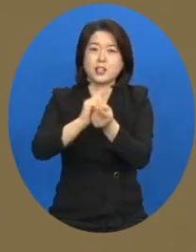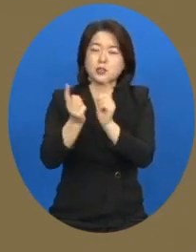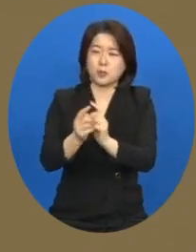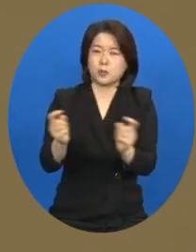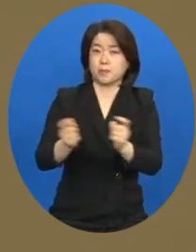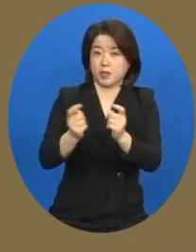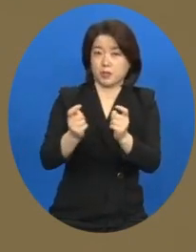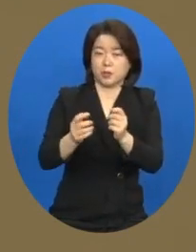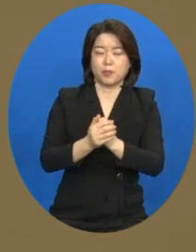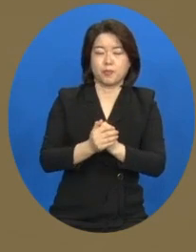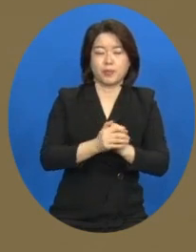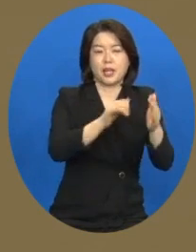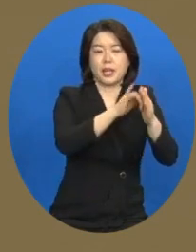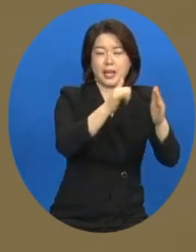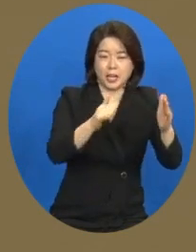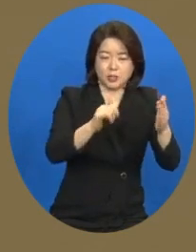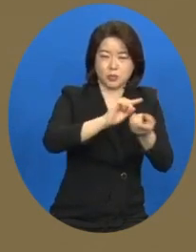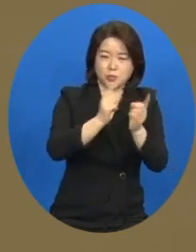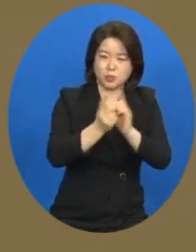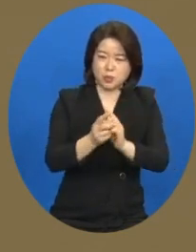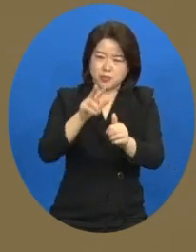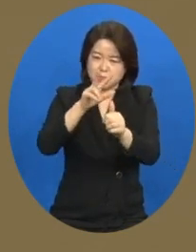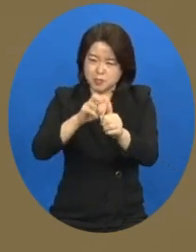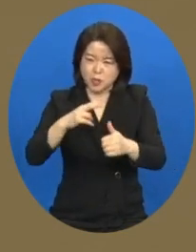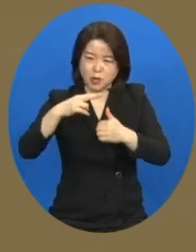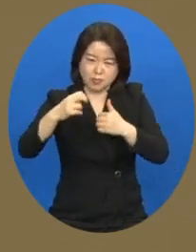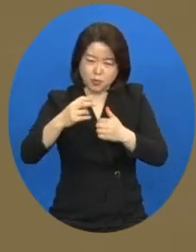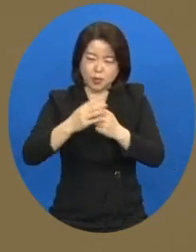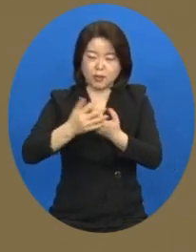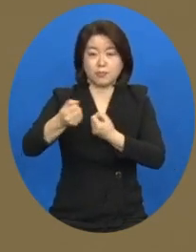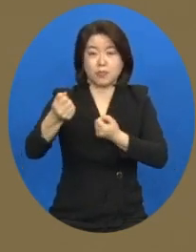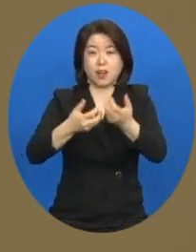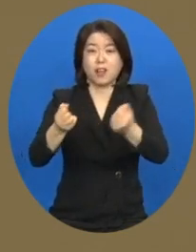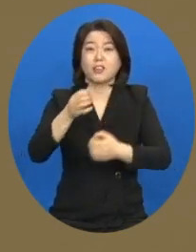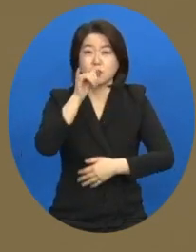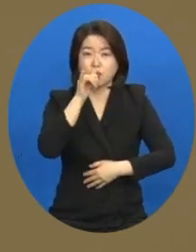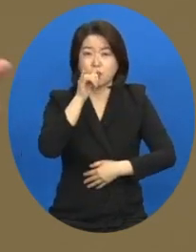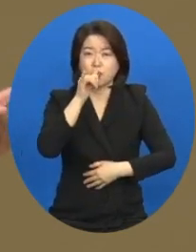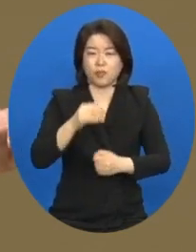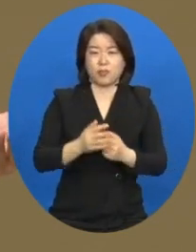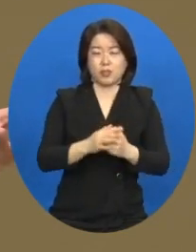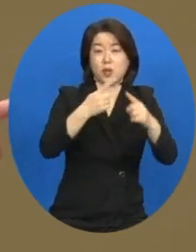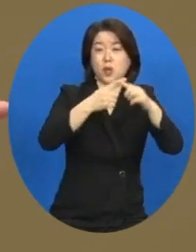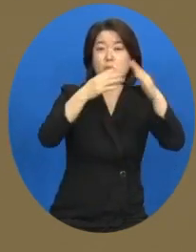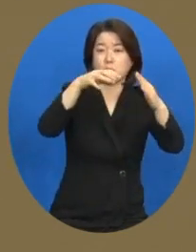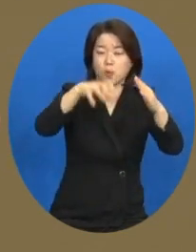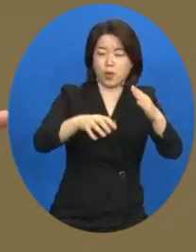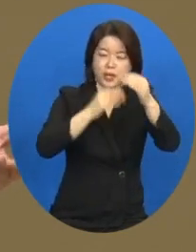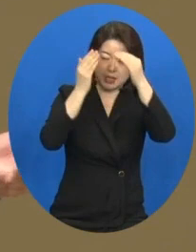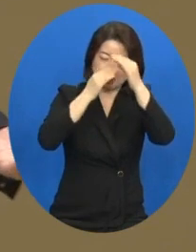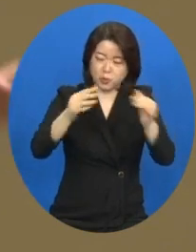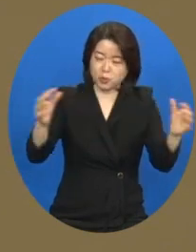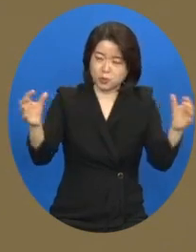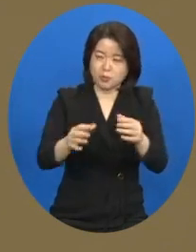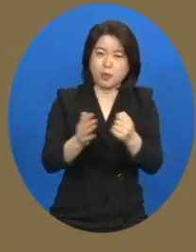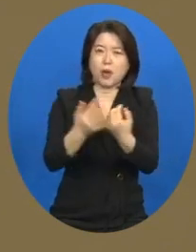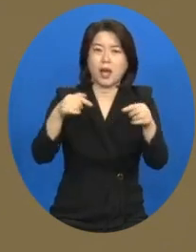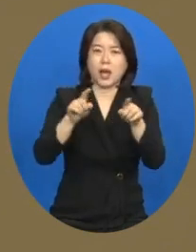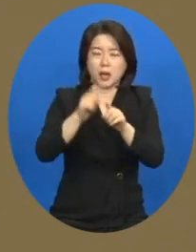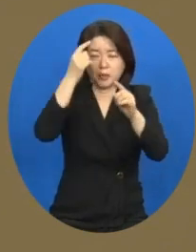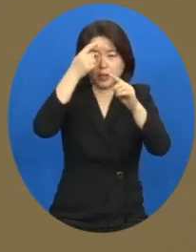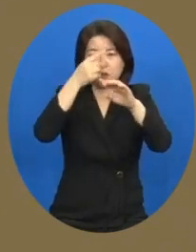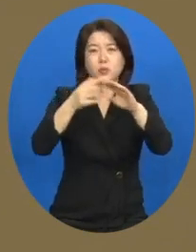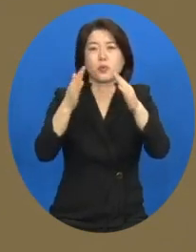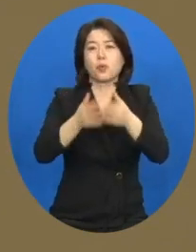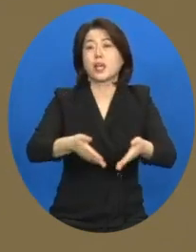다투고 가족들끼리 미워하고 갈라지는 일. 교회 안에 성도들이 모여서 함께 교회를